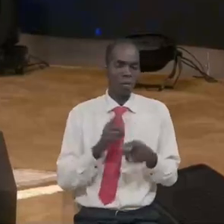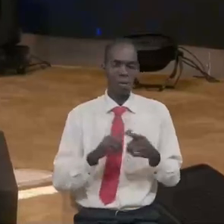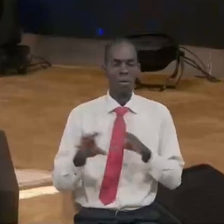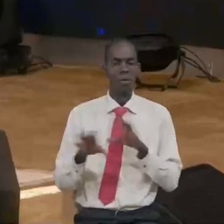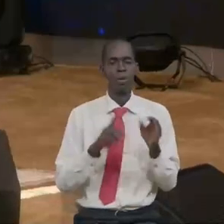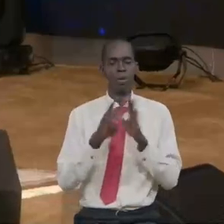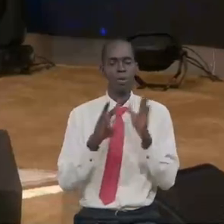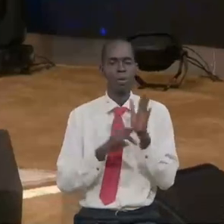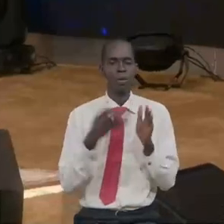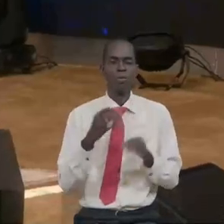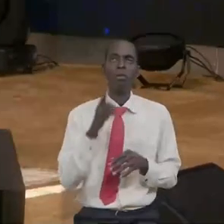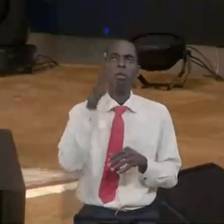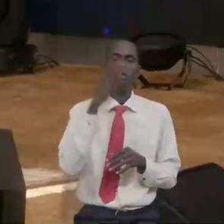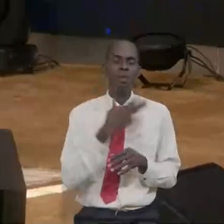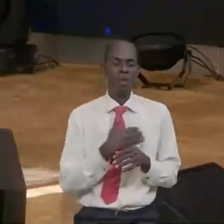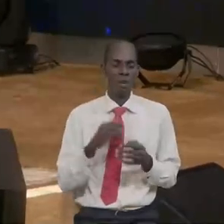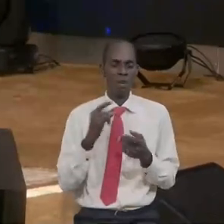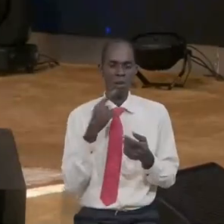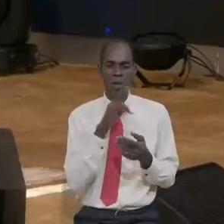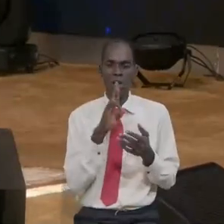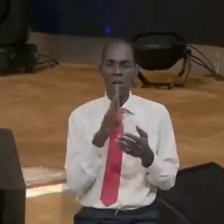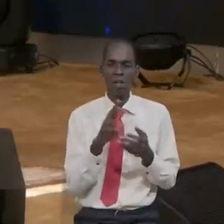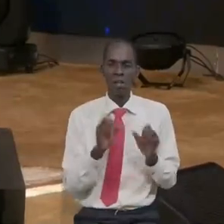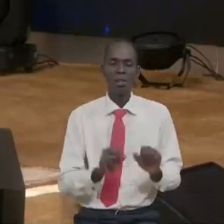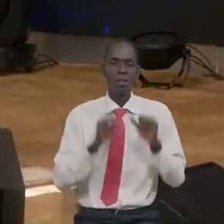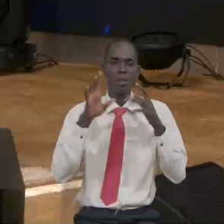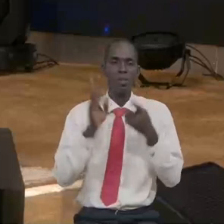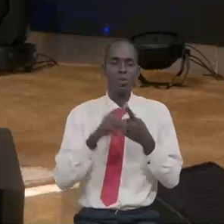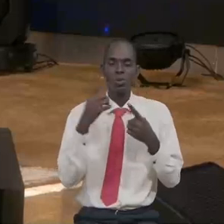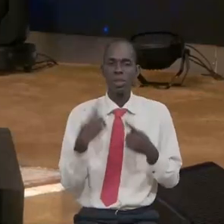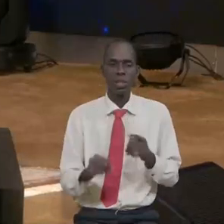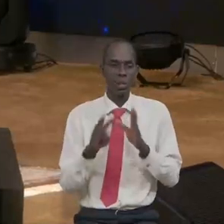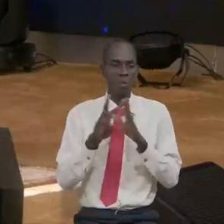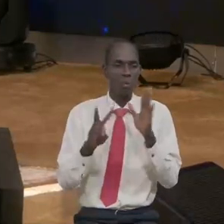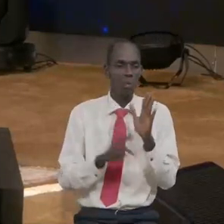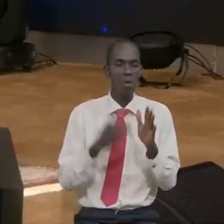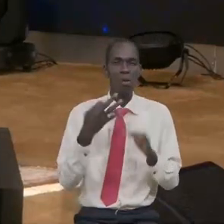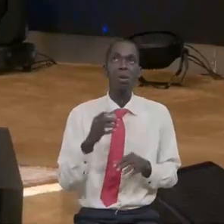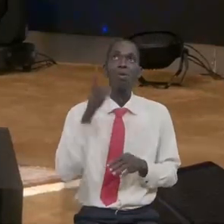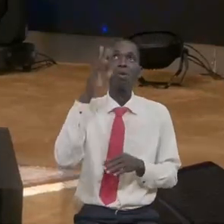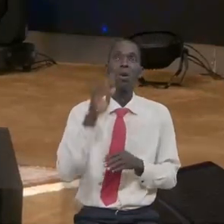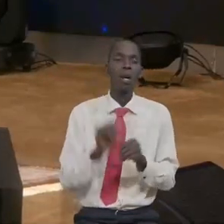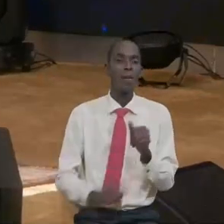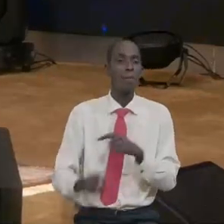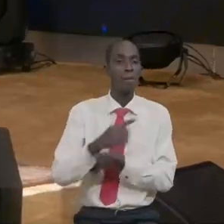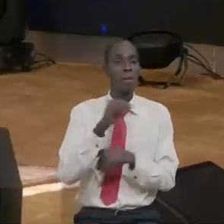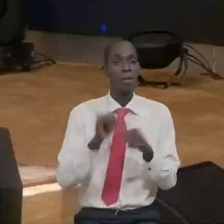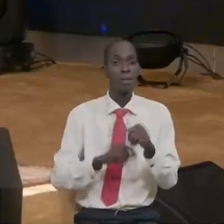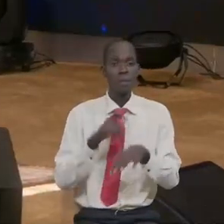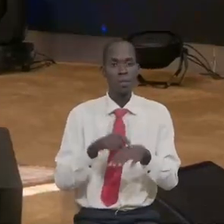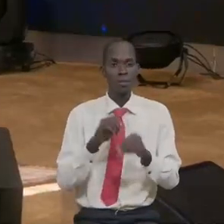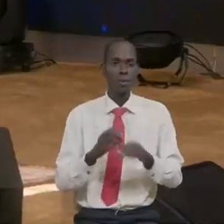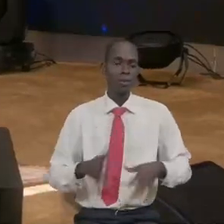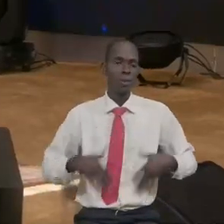Dieu, et nous sommes vendus à la volonté de Dieu, consacrés à la volonté de Dieu, chaque jour, à tout moment. Il dit,